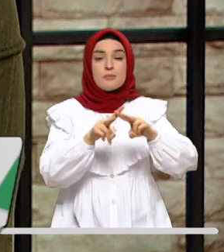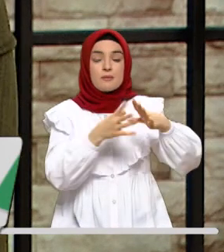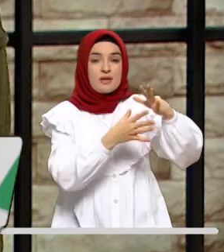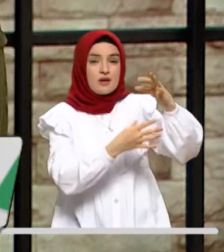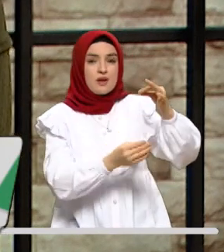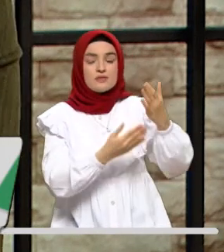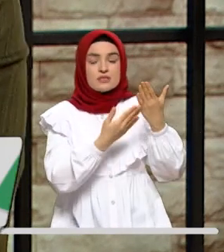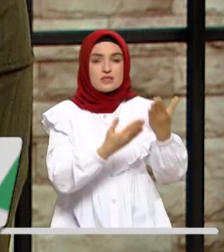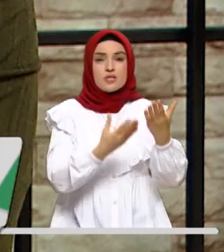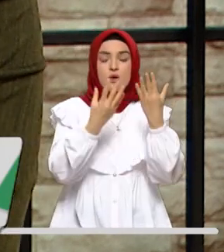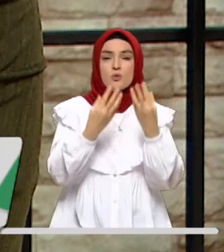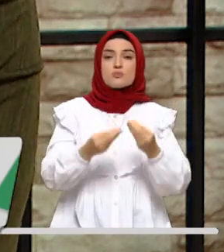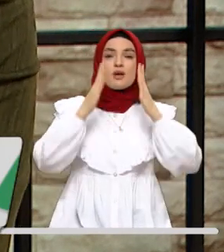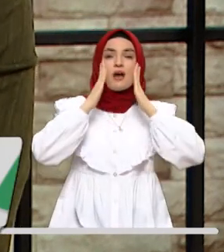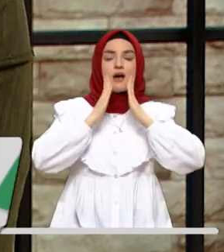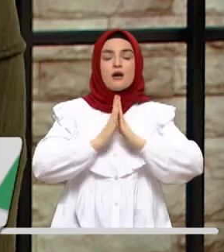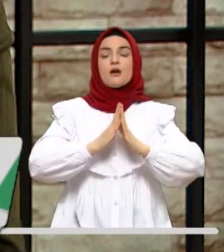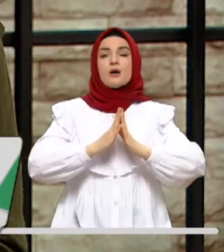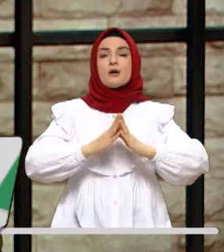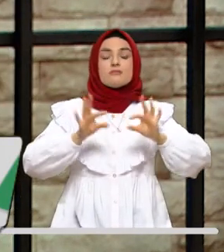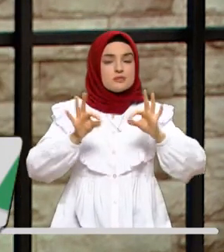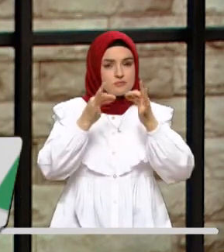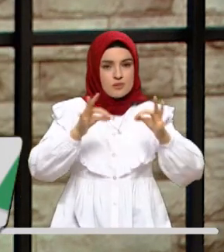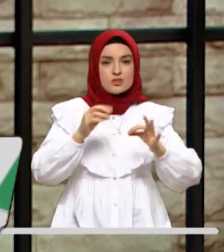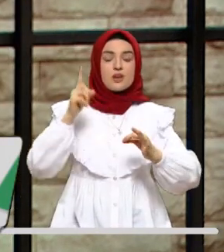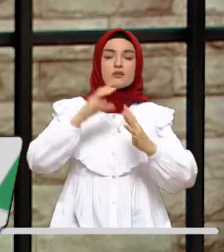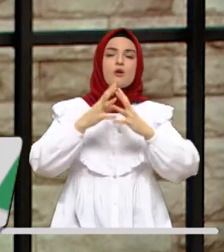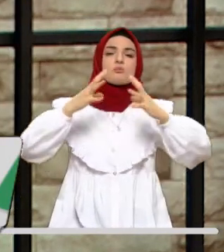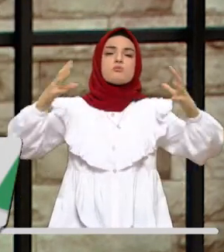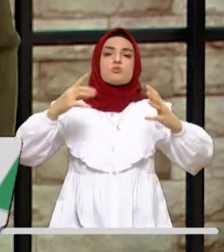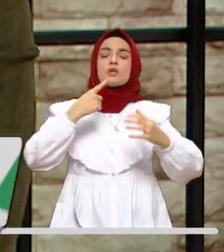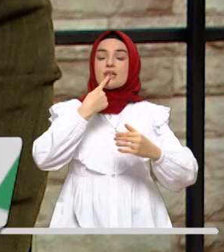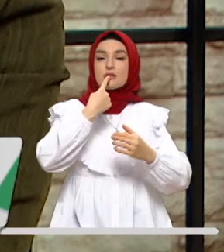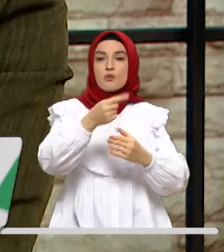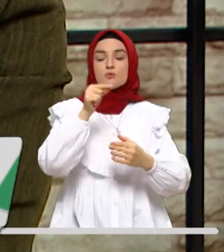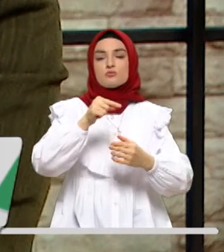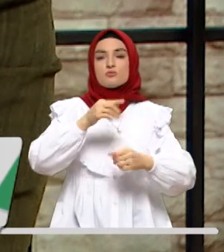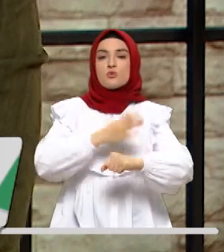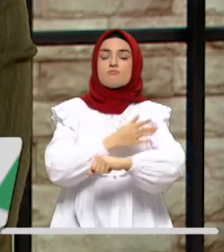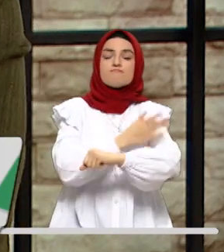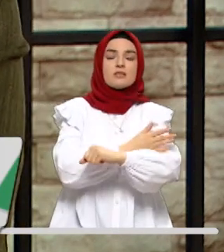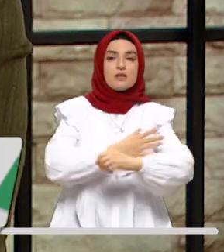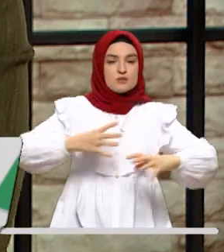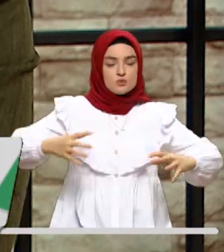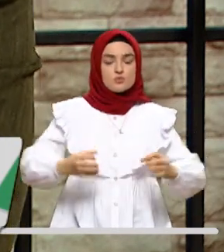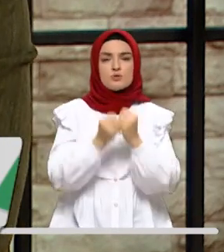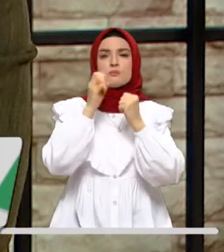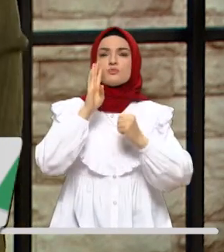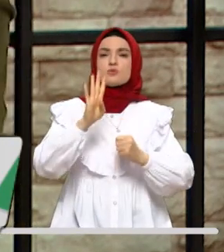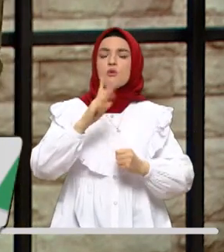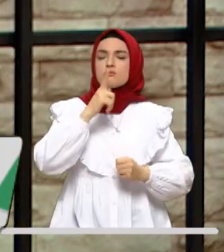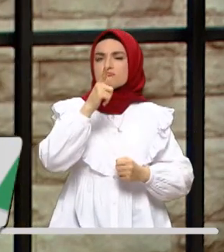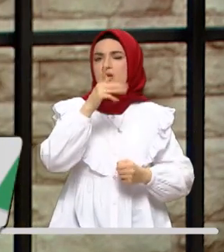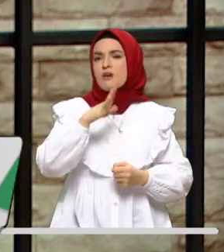eseri olan Amin marşı ve Allahu Ekberler bu milleti kurtardı. Şu dört ses var ki İknur Hanım, bu dört